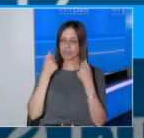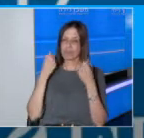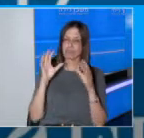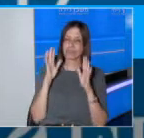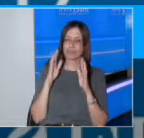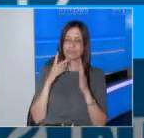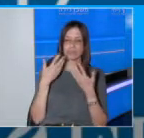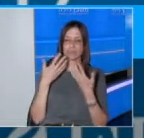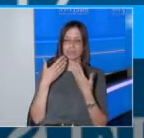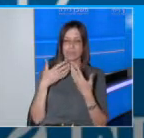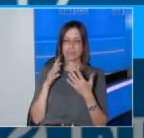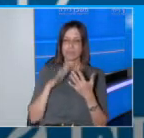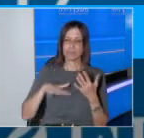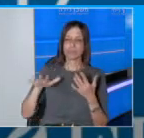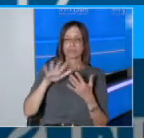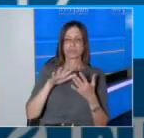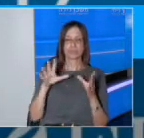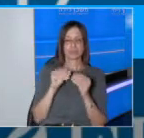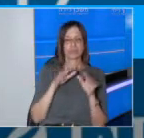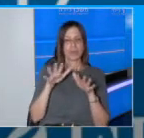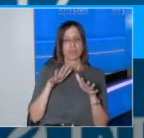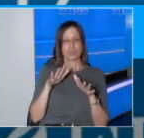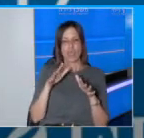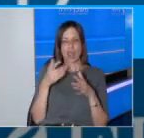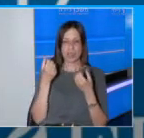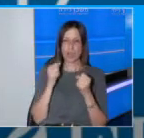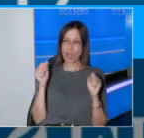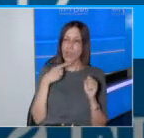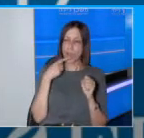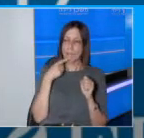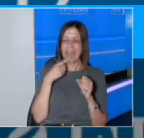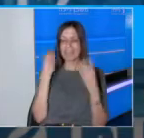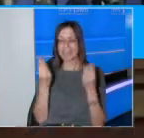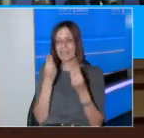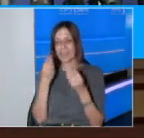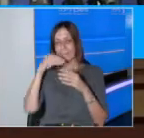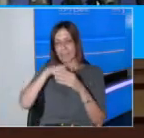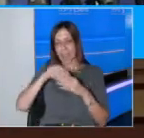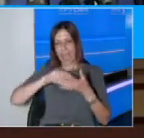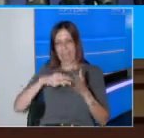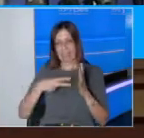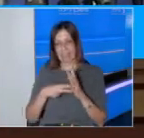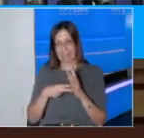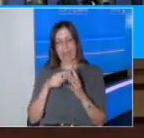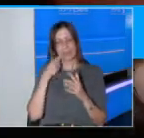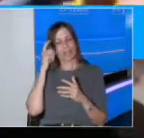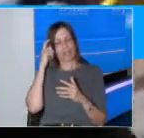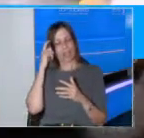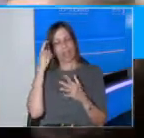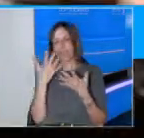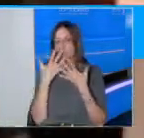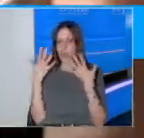עם הממשל הדמוקרטי, לומר לו את מה שצריך כנראה בחדרי החדרים, להגיד לו את הדאגה העמוקה